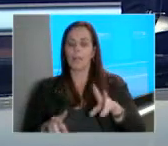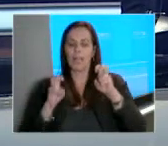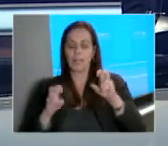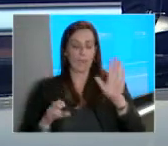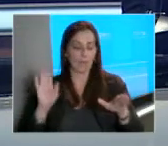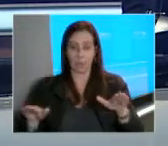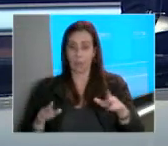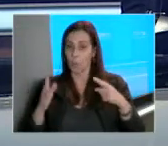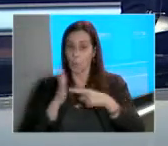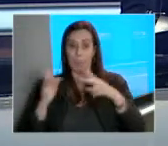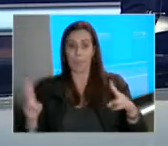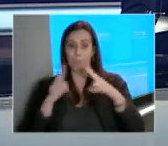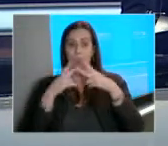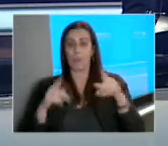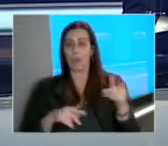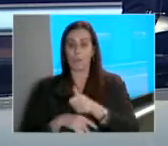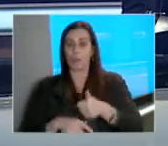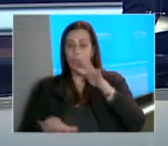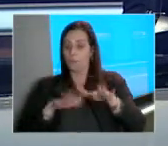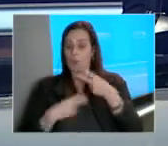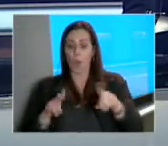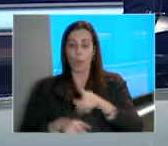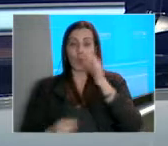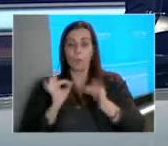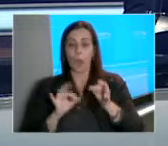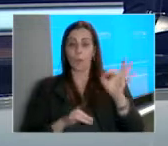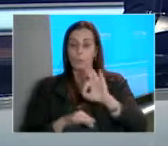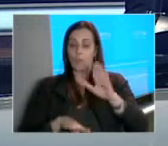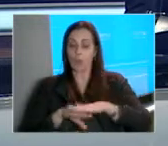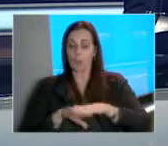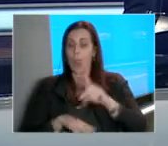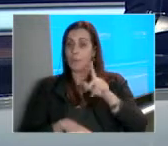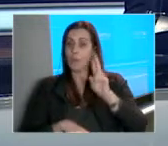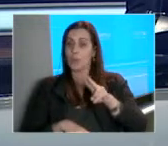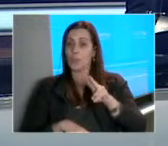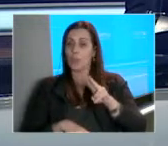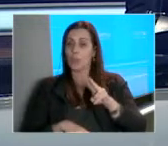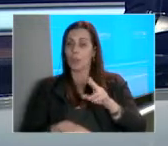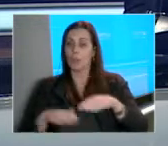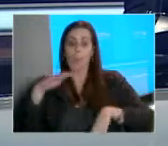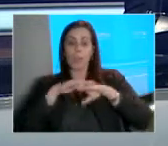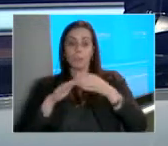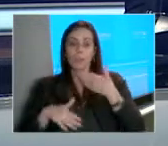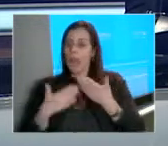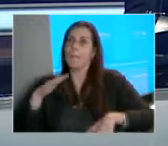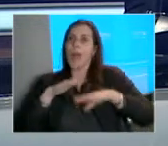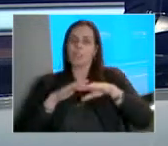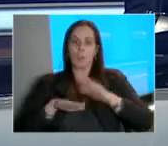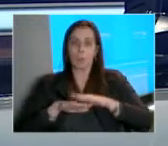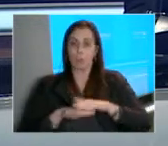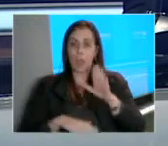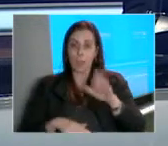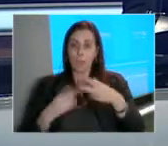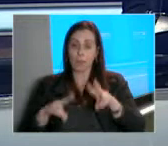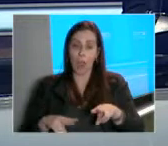קצותיו. תראי, למשל בצרפת אי אפשר להעמיד ראש ממשלה נשיא למשפט כל זמן שהוא מכהן, אבל יש לו קצובת כהונה. פה אין קצובת כהונה, אז